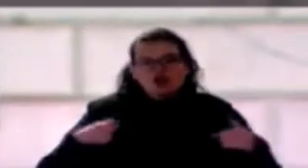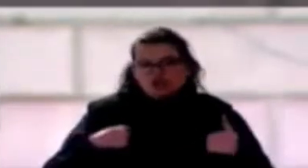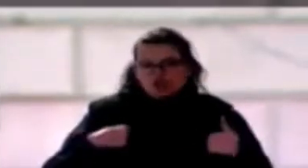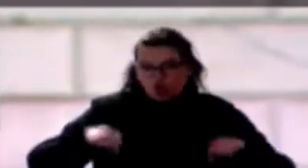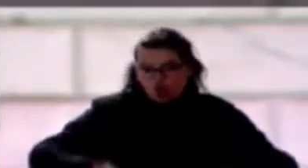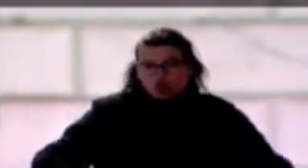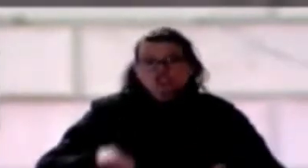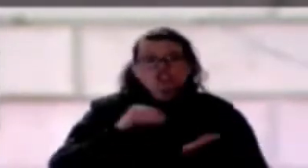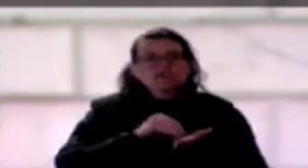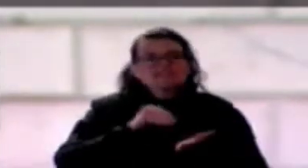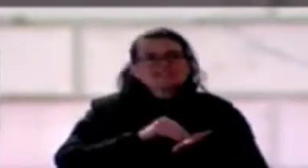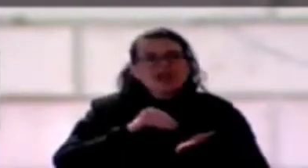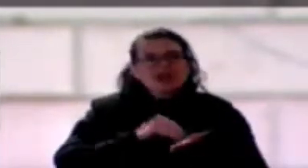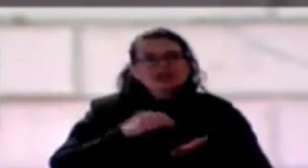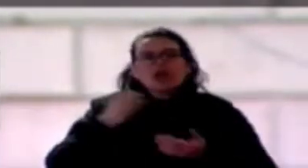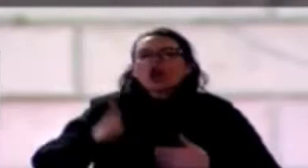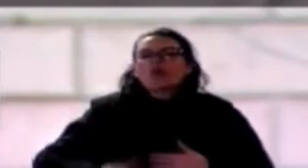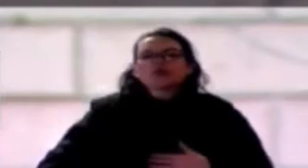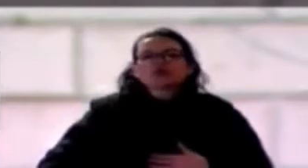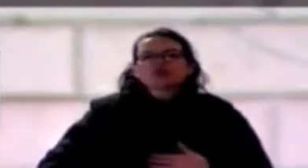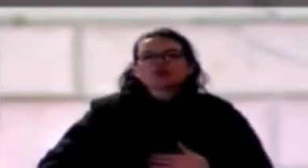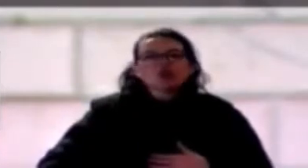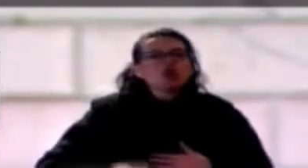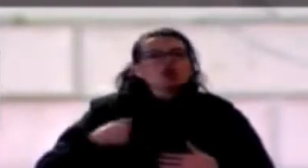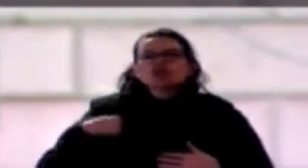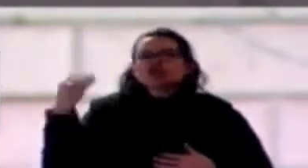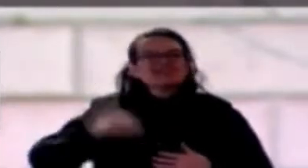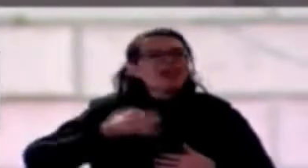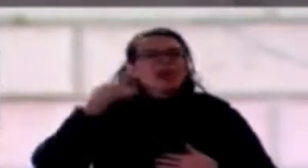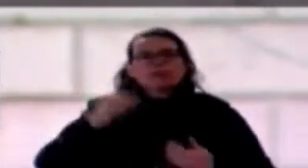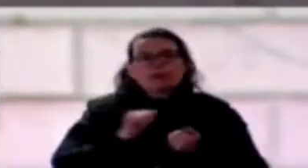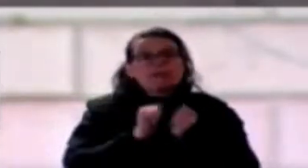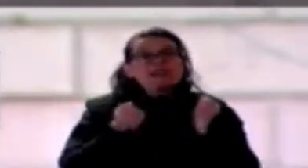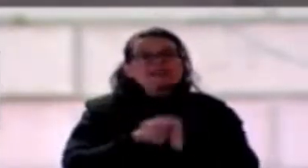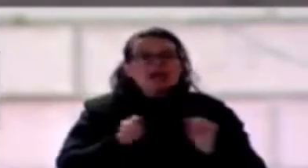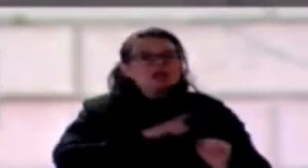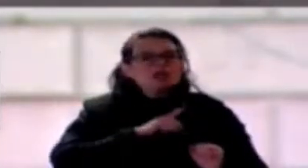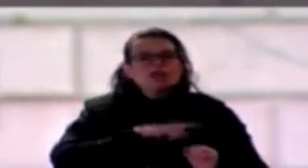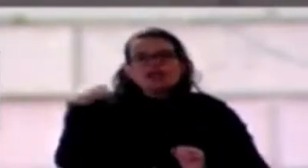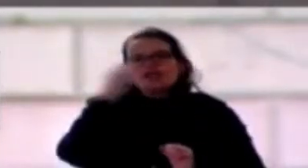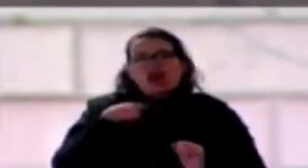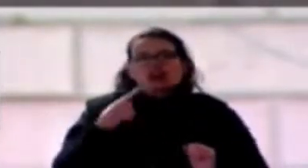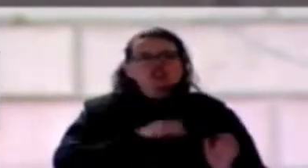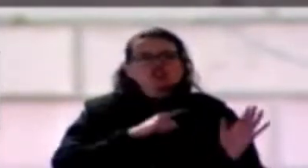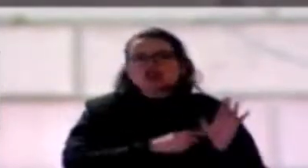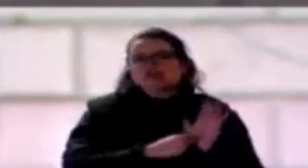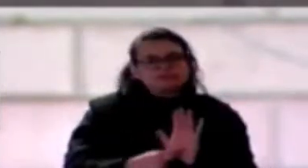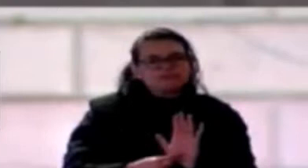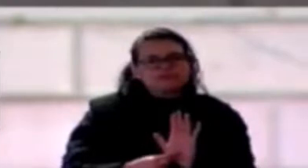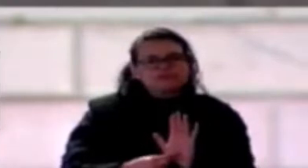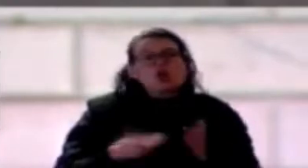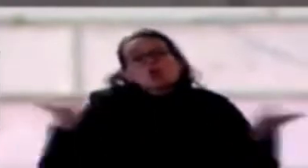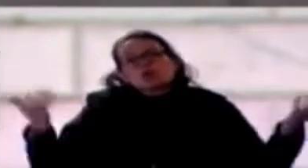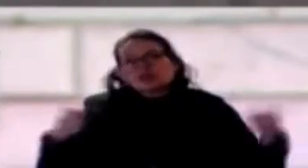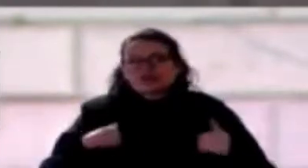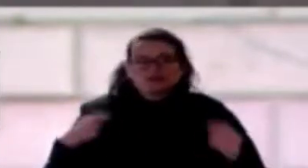sono qui perché io, per quello che faccio, ci voglio mettere la faccia, e vivo purtroppo in un paese in cui invece